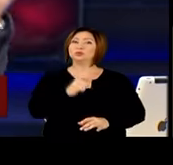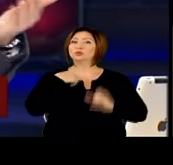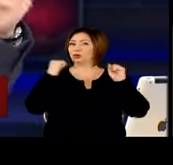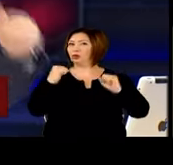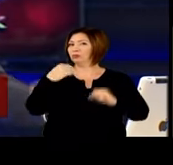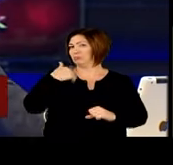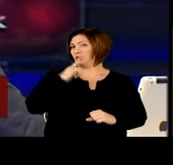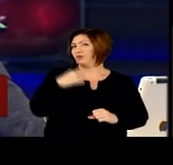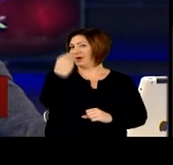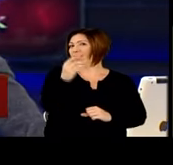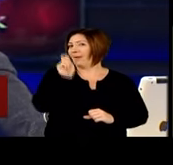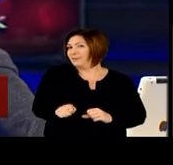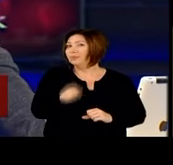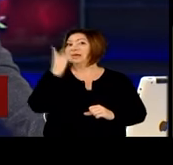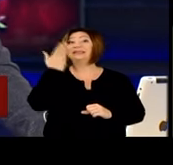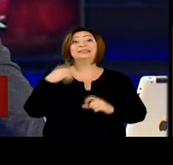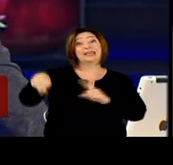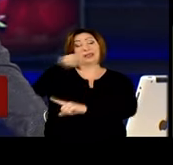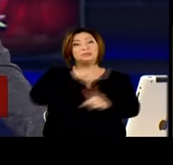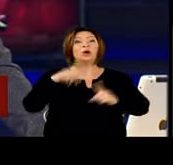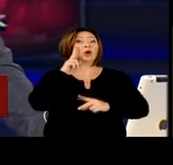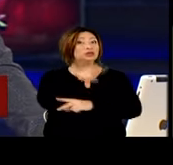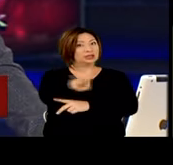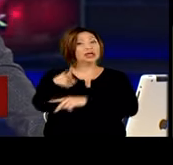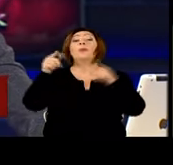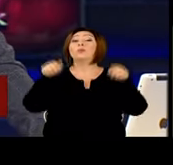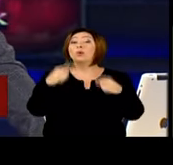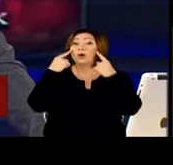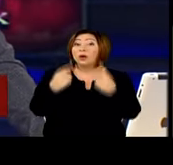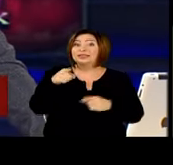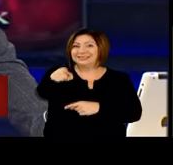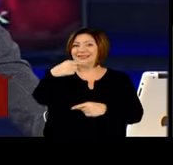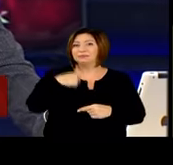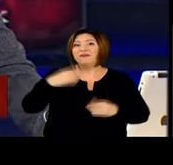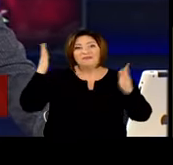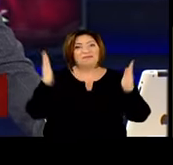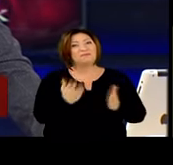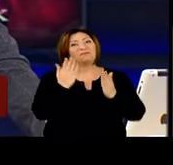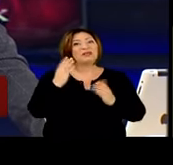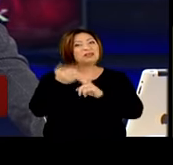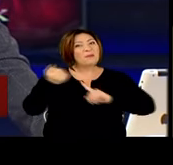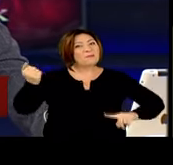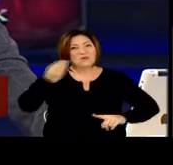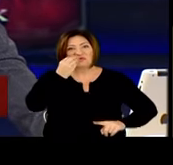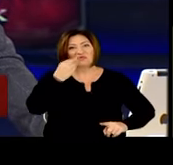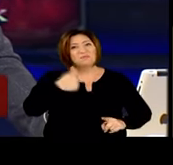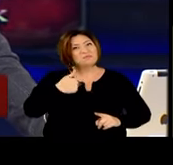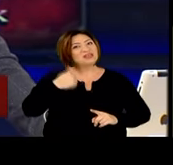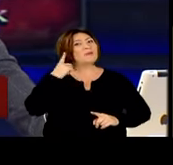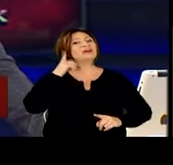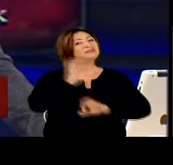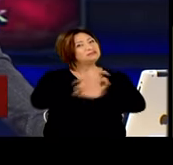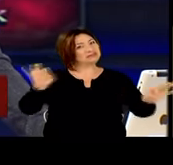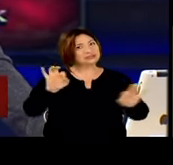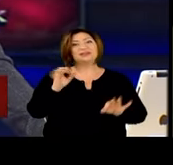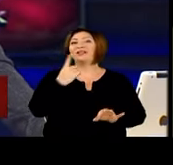tutmuştur diye izleyenlerimize göstereceğiz. Böylece siz bize vay ulen kebap mı yiyorsunuz bizden